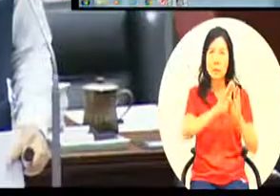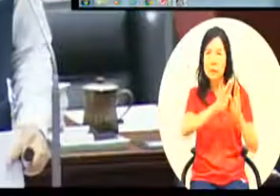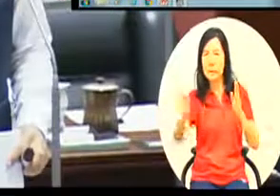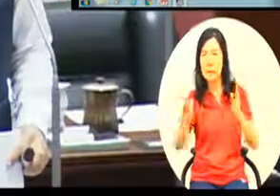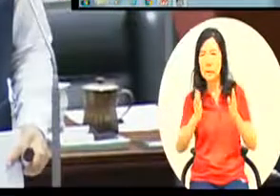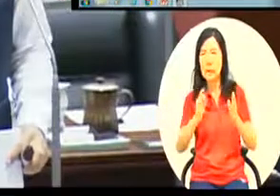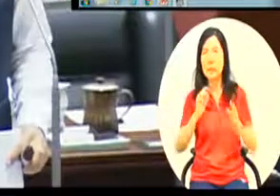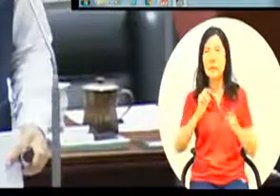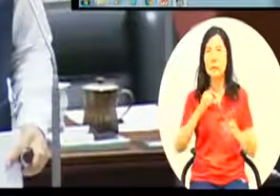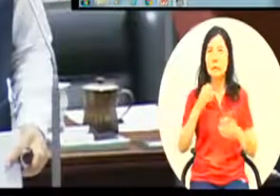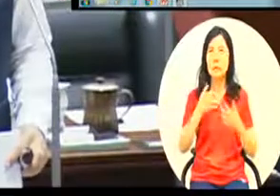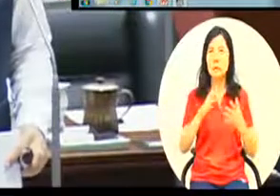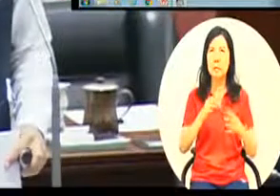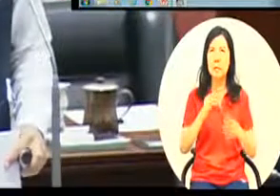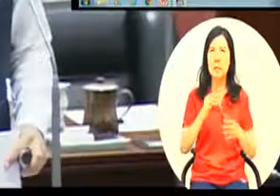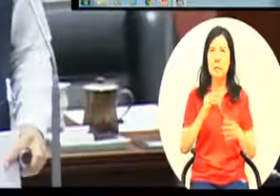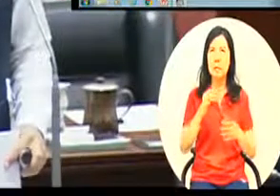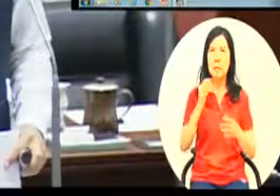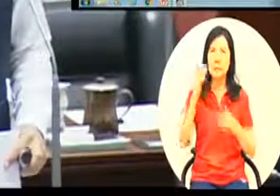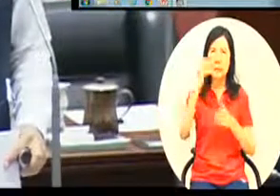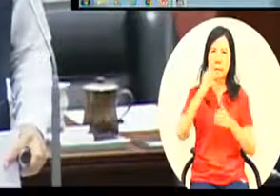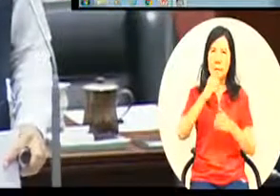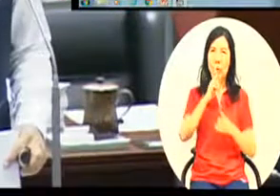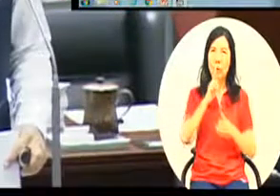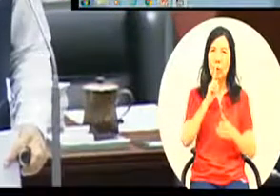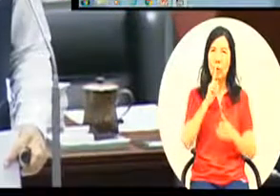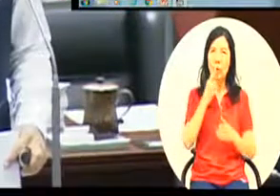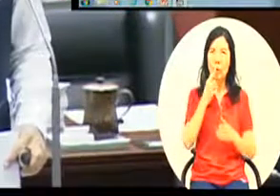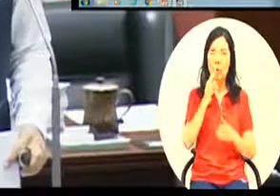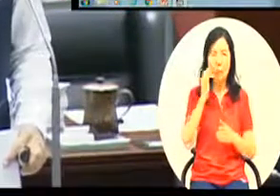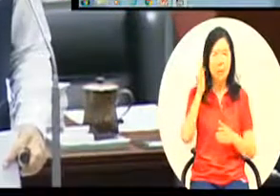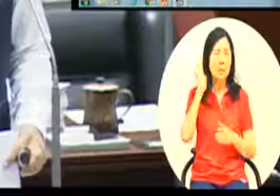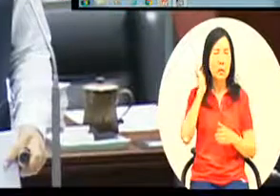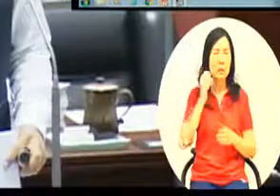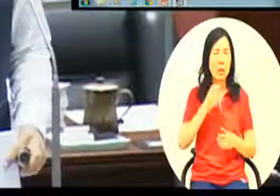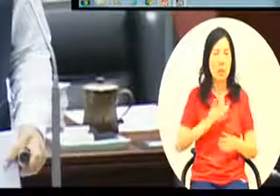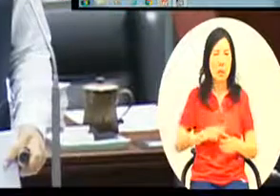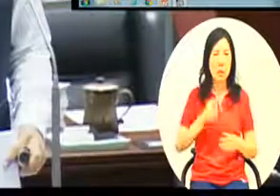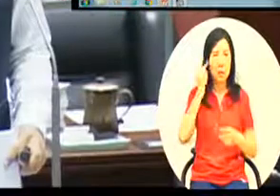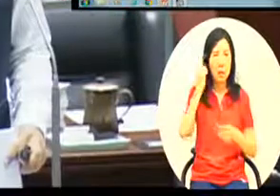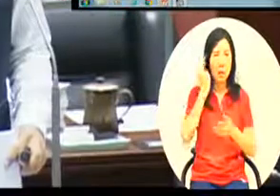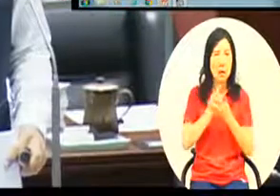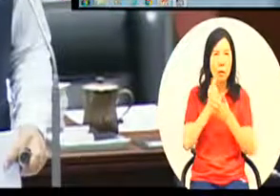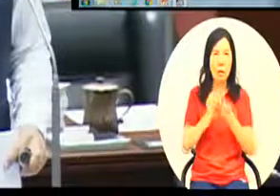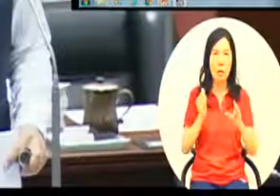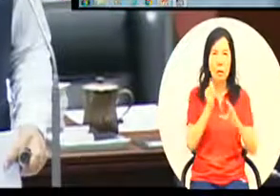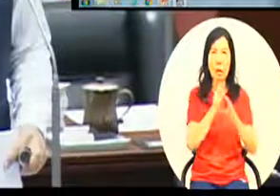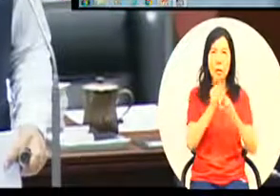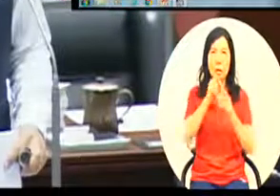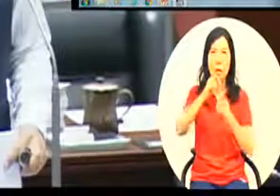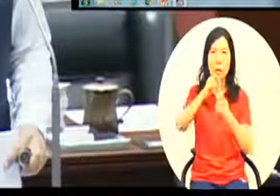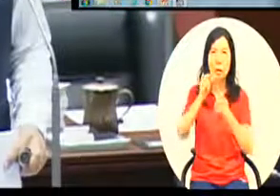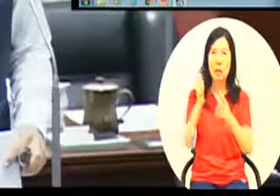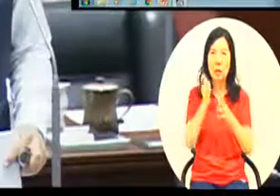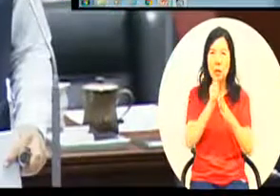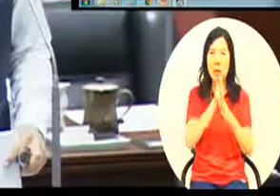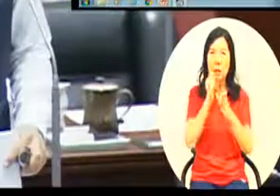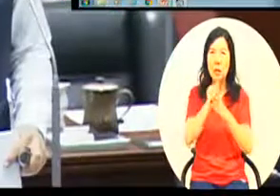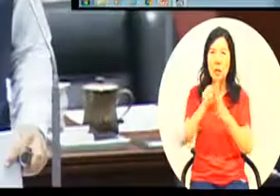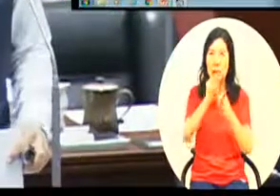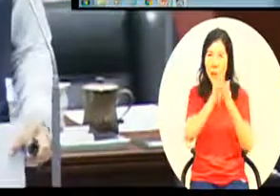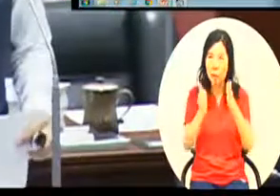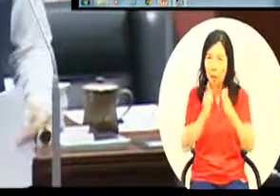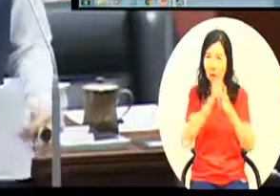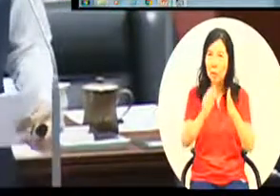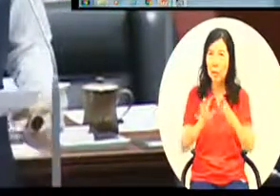上车的时候小声的咒骂我，我听了也很难过。我每天搭2次的公车，上车跟下车，我有